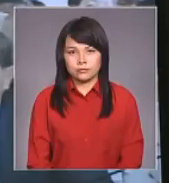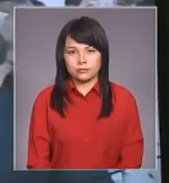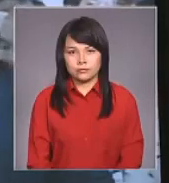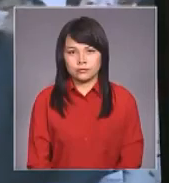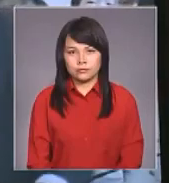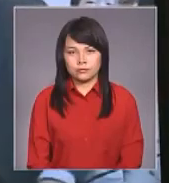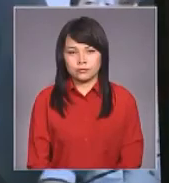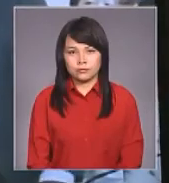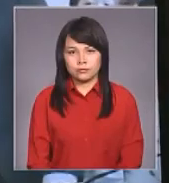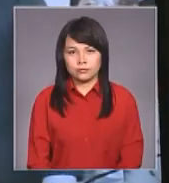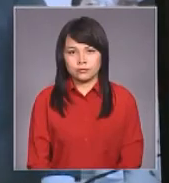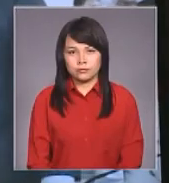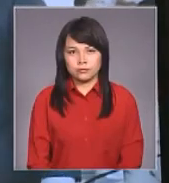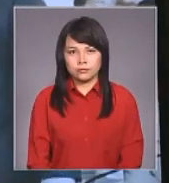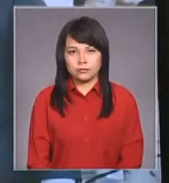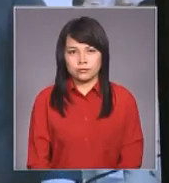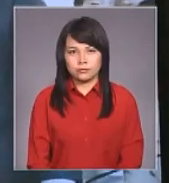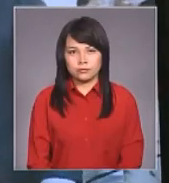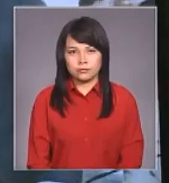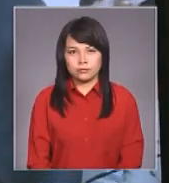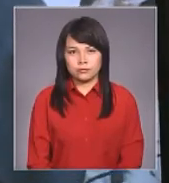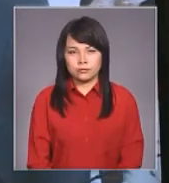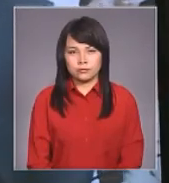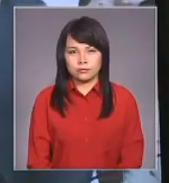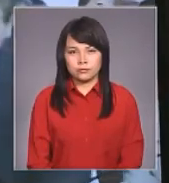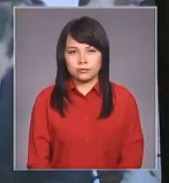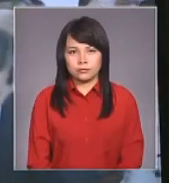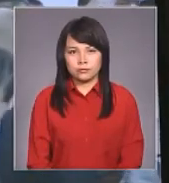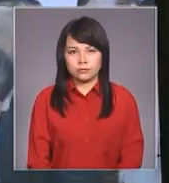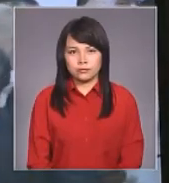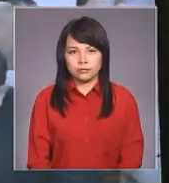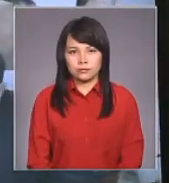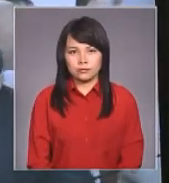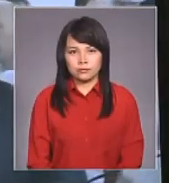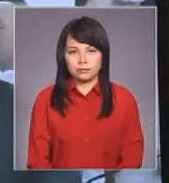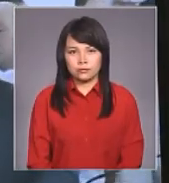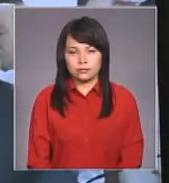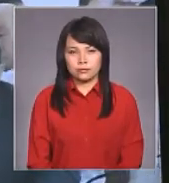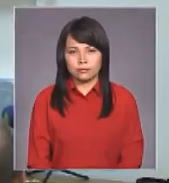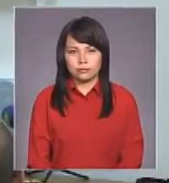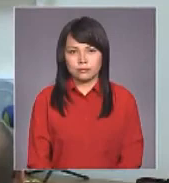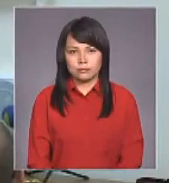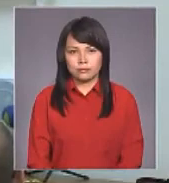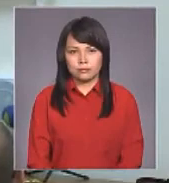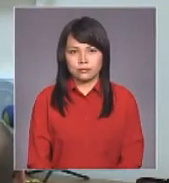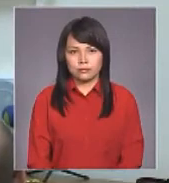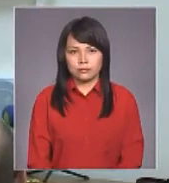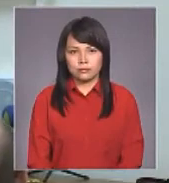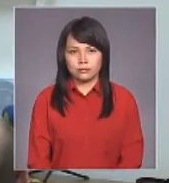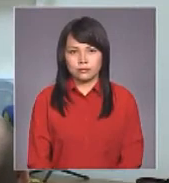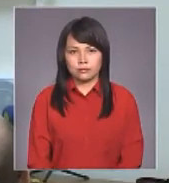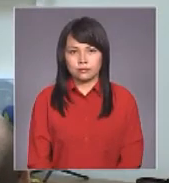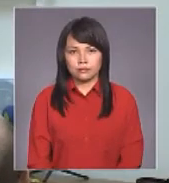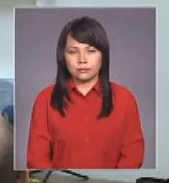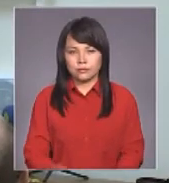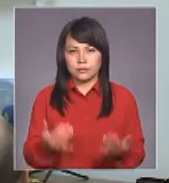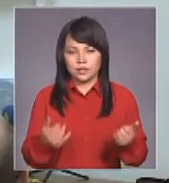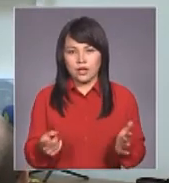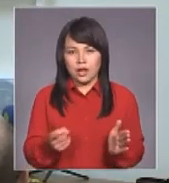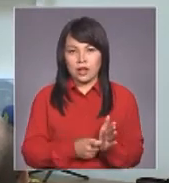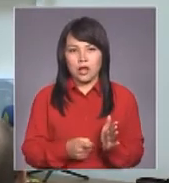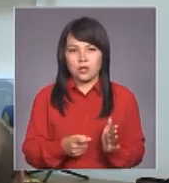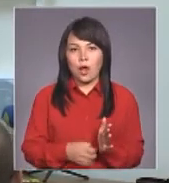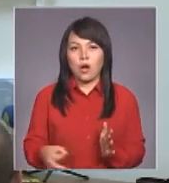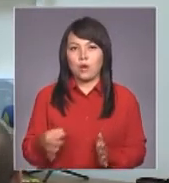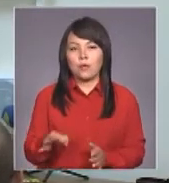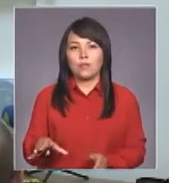Подсудимый Ахметов, поддерживаю. Вы согласны? Другие защитники. Ал Қарағанды облысының